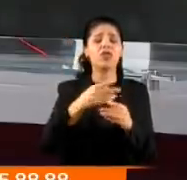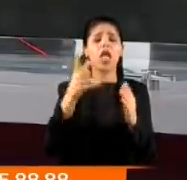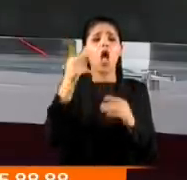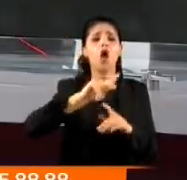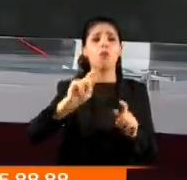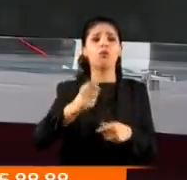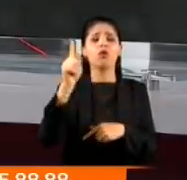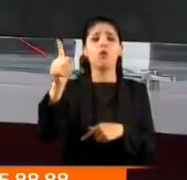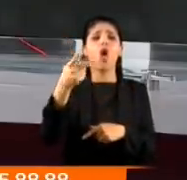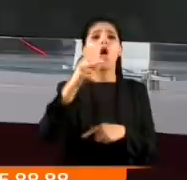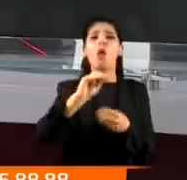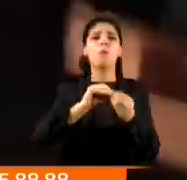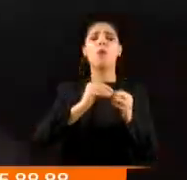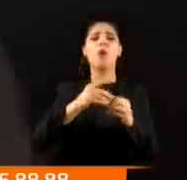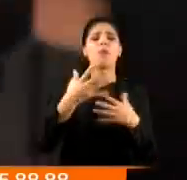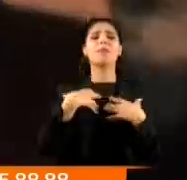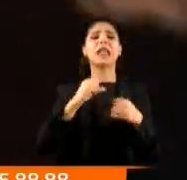kesilmesi.